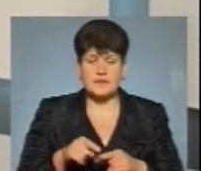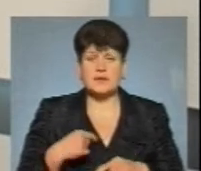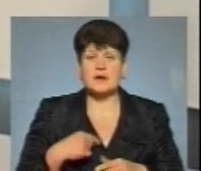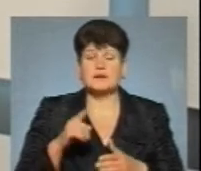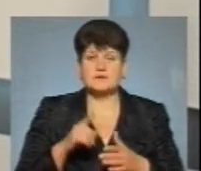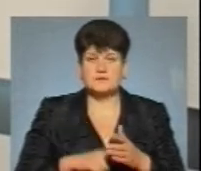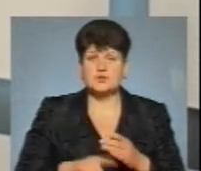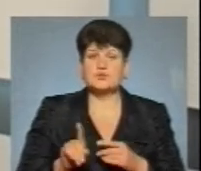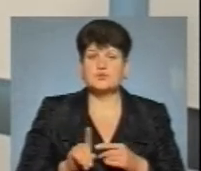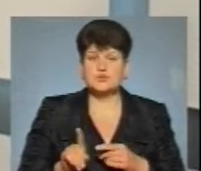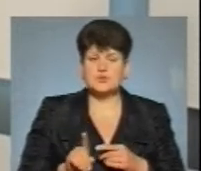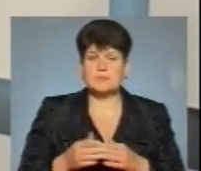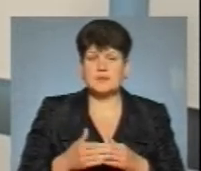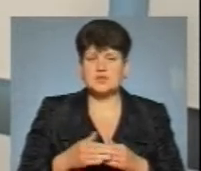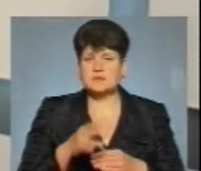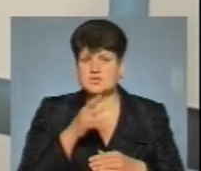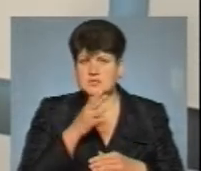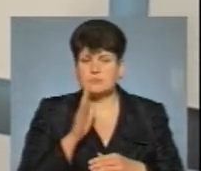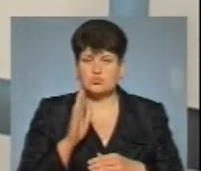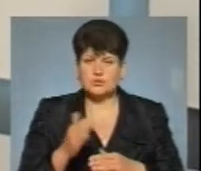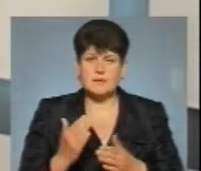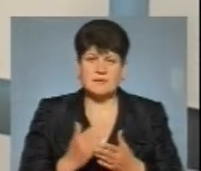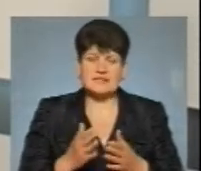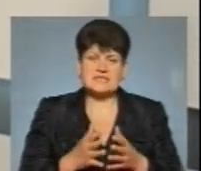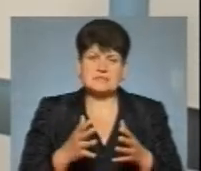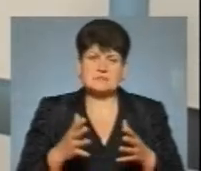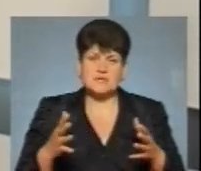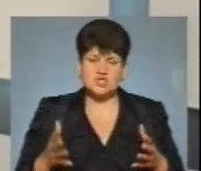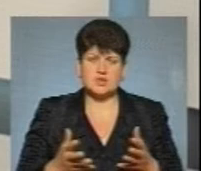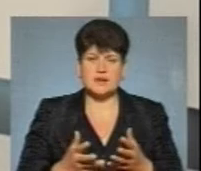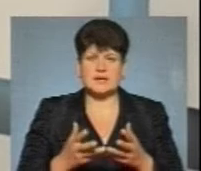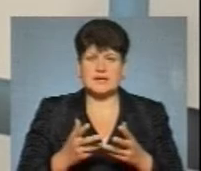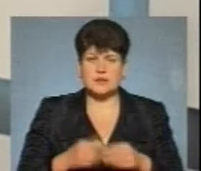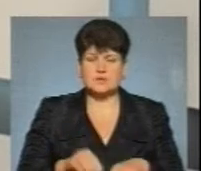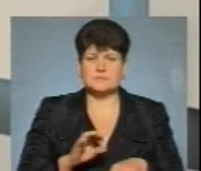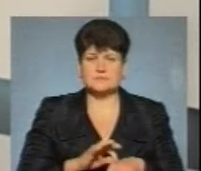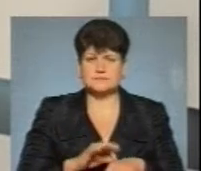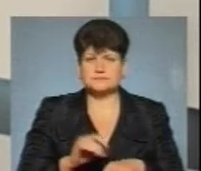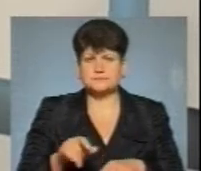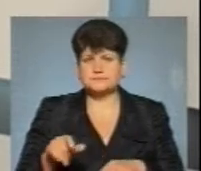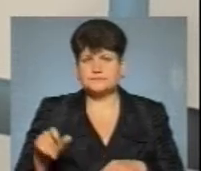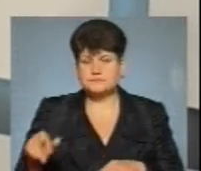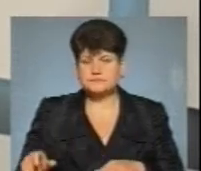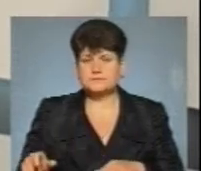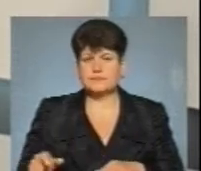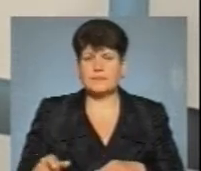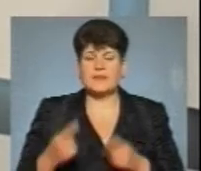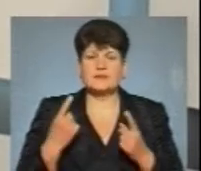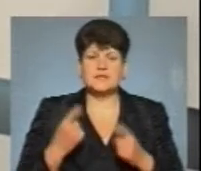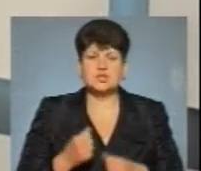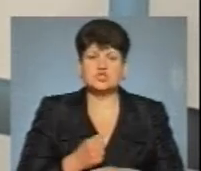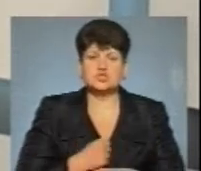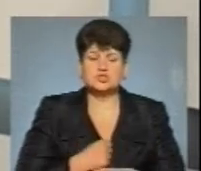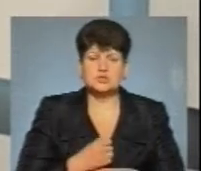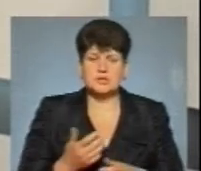що найближчим часом ми будемо мати збільшення кількості якраз заражених людей. І на превеликий жаль,